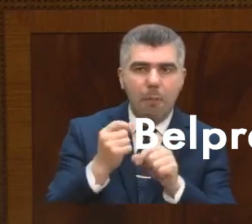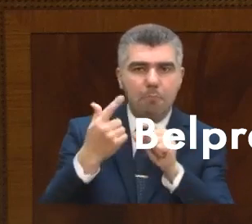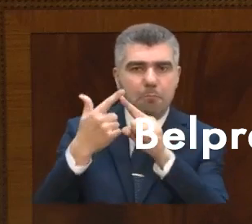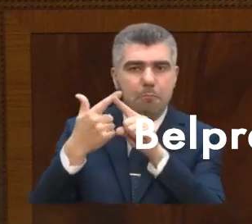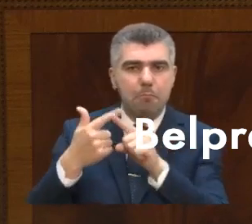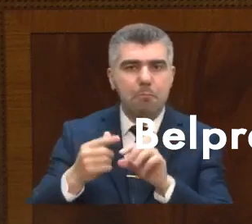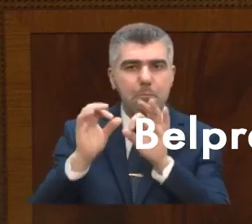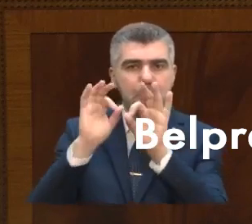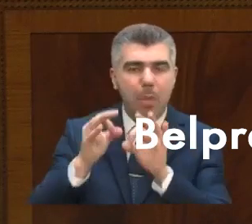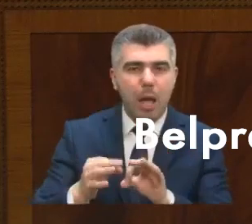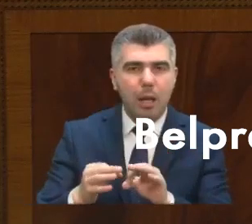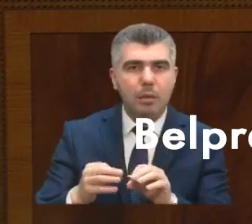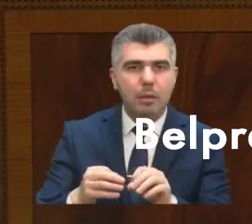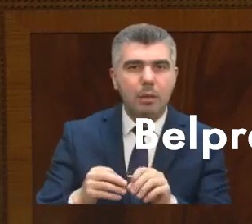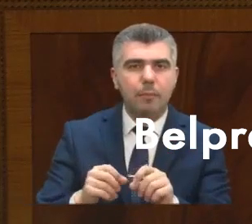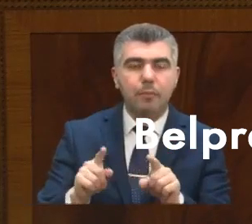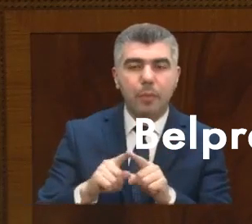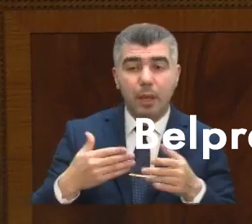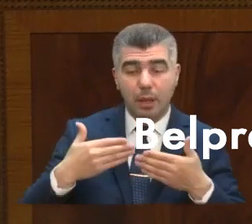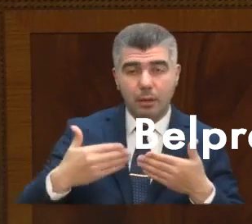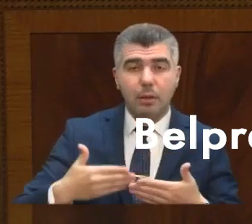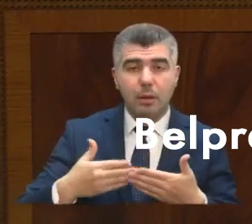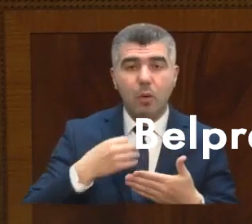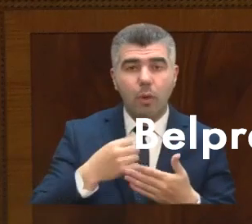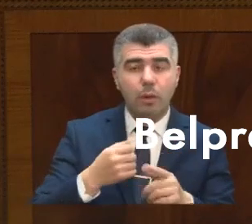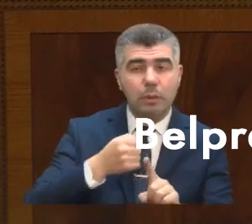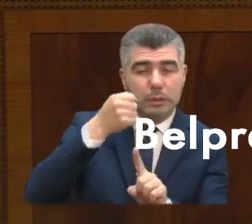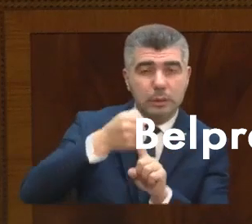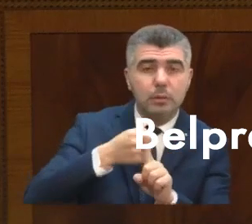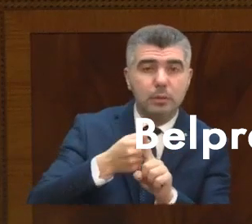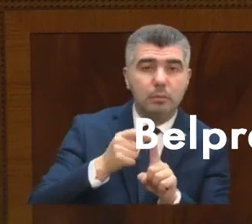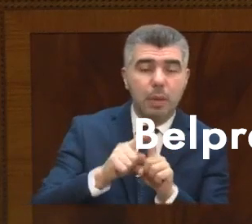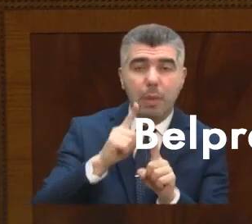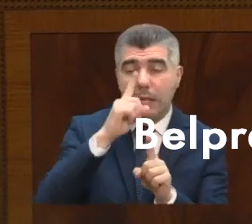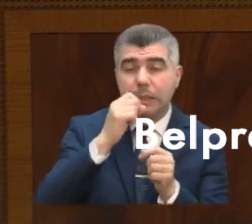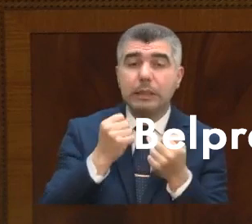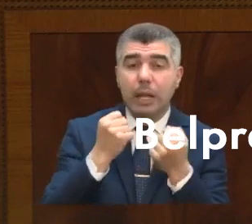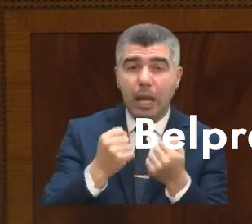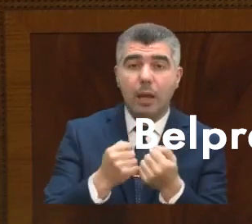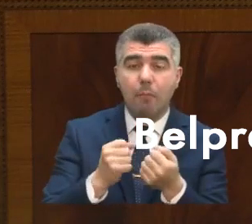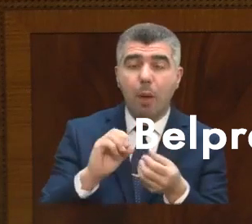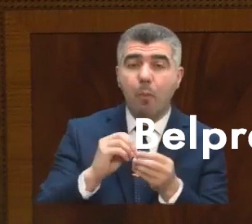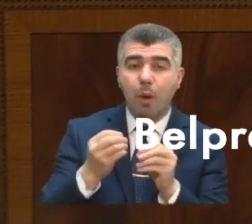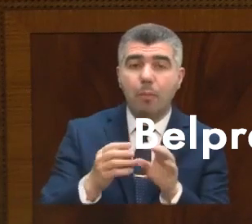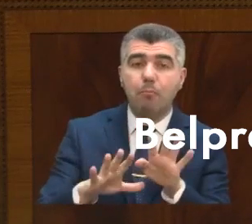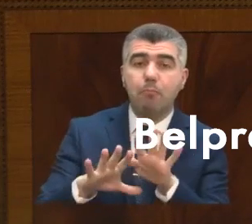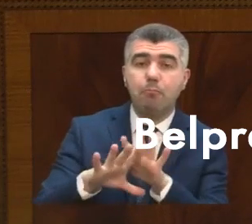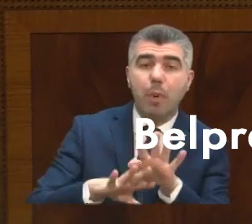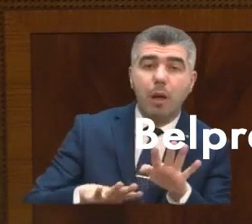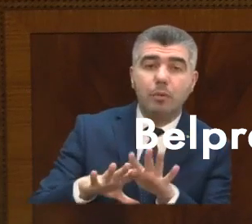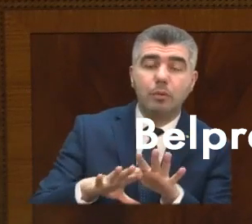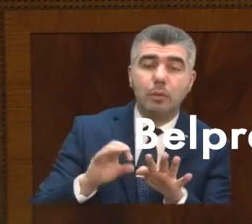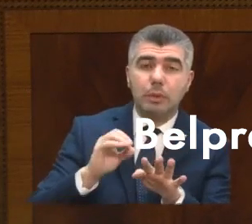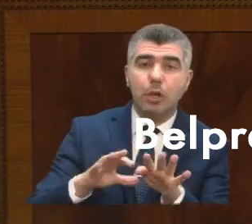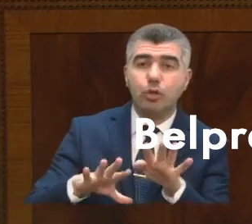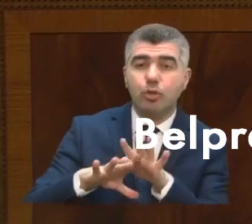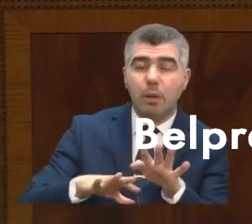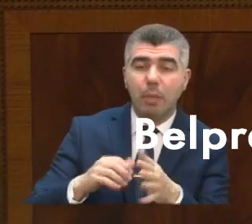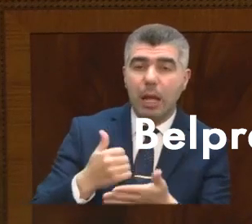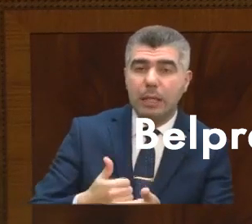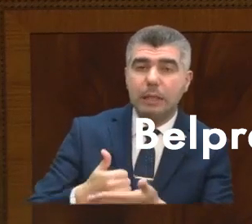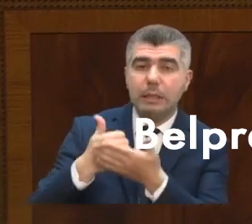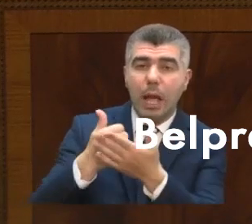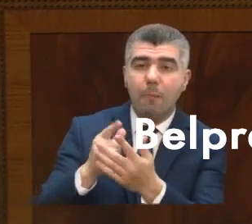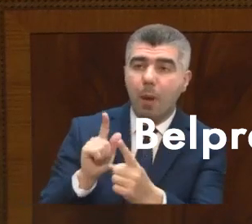رغم الضائقة المالية التي فرضتها الأوراش الكبرى والمشاريع الاجتماعية مفتوحة من قبيل الدعم